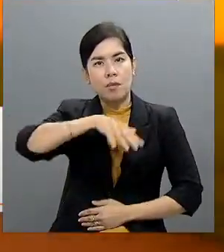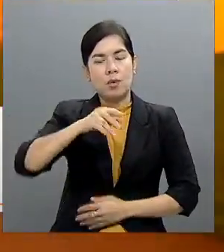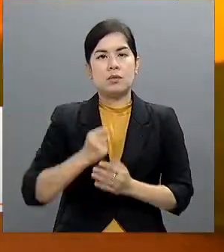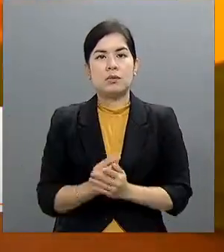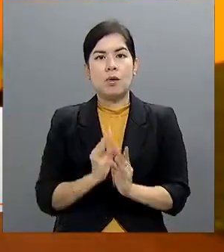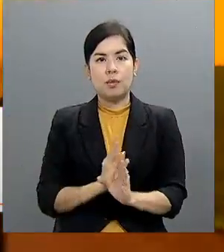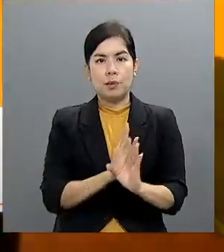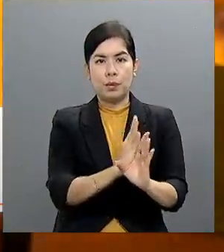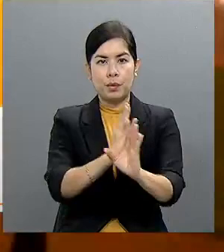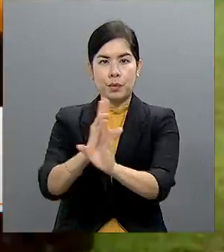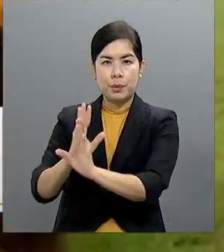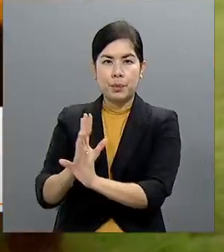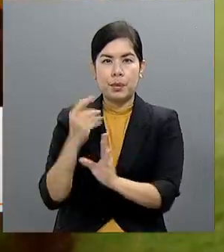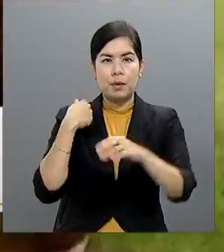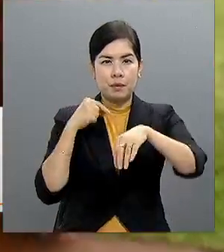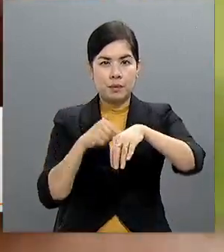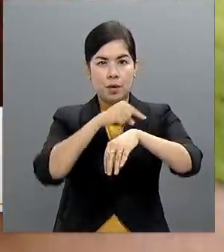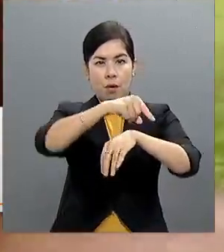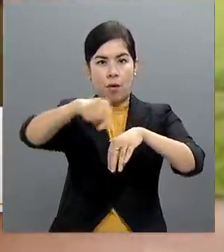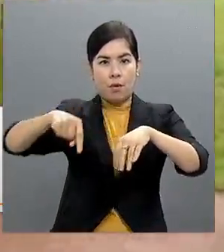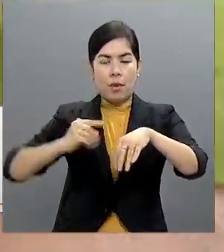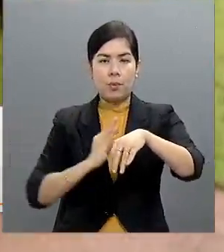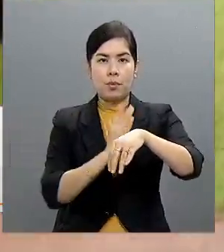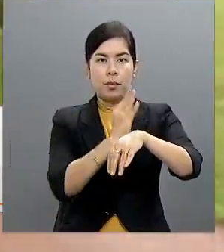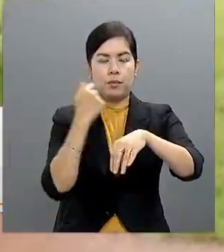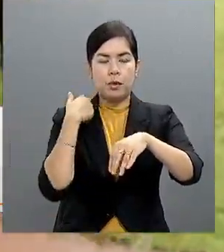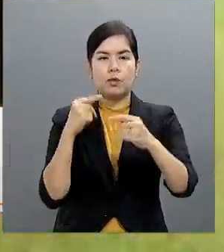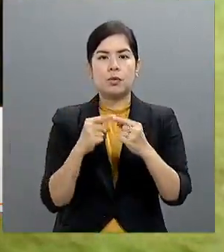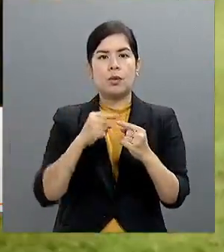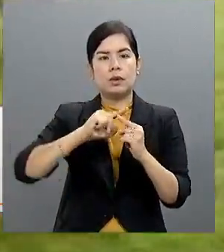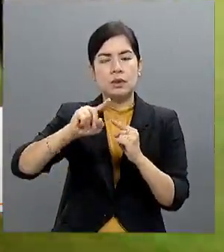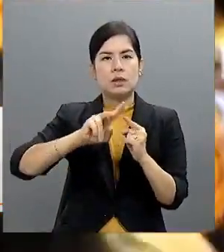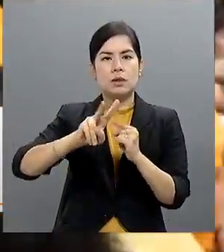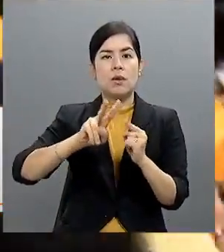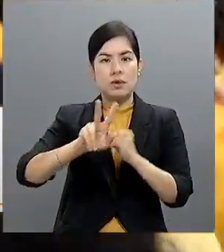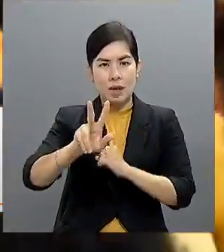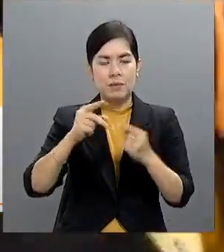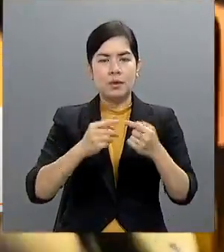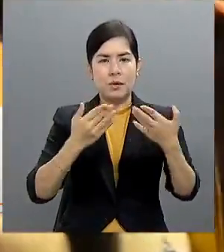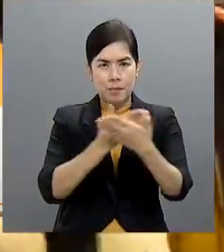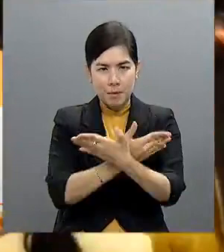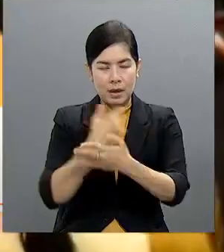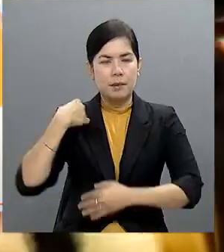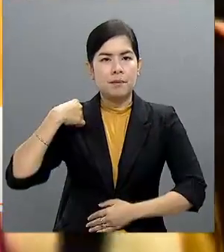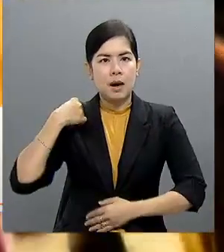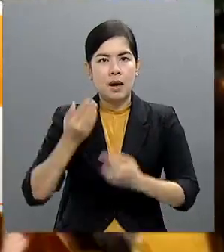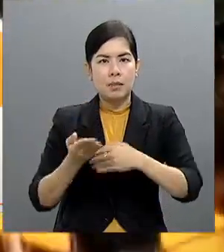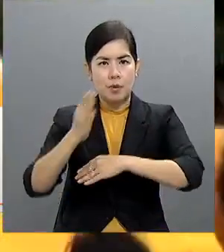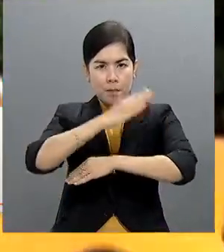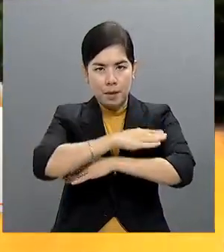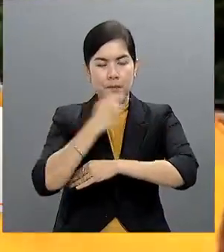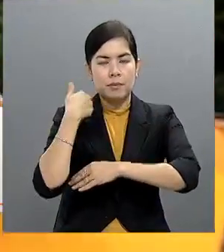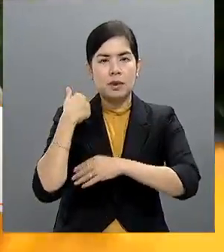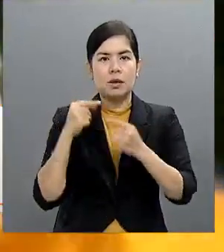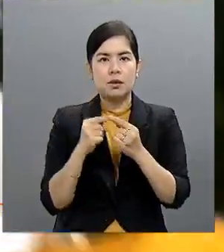อบจากนั้นจึงร่วมกันเปลี่ยนผ้าครององค์พระและจุดธูปกราบบูชาเพื่อเป็นการขอขมาซึ่ง